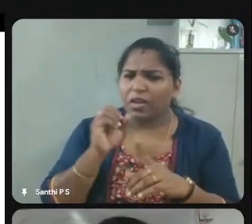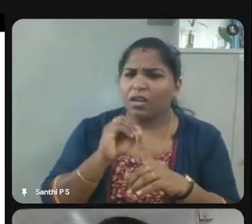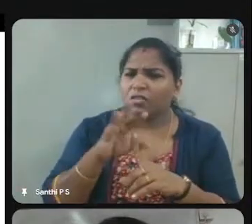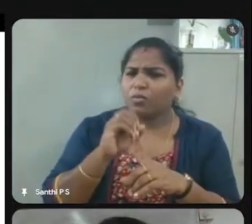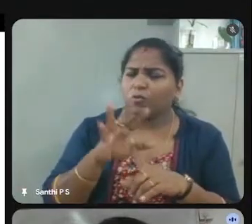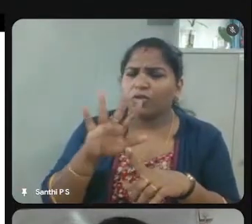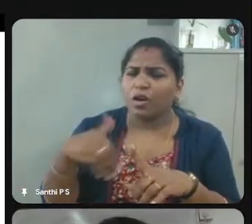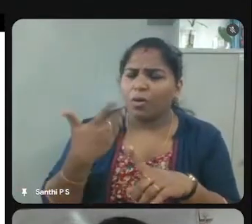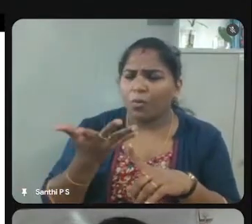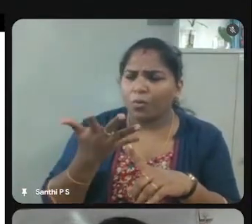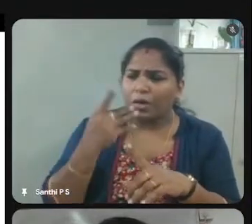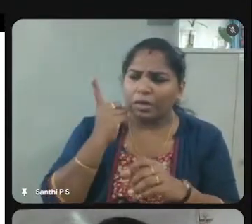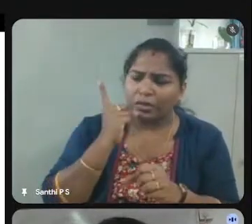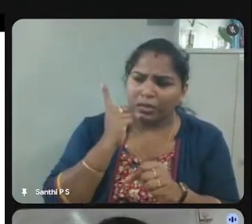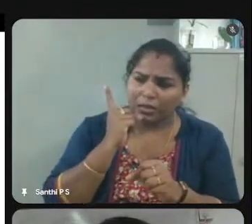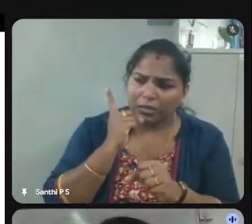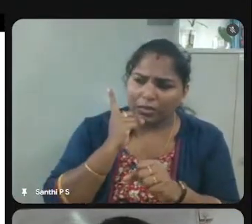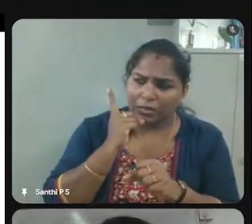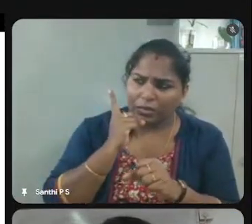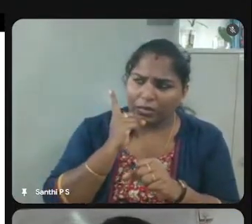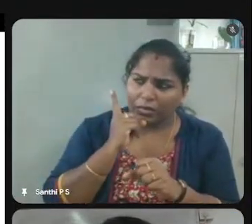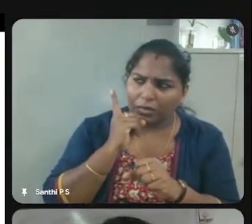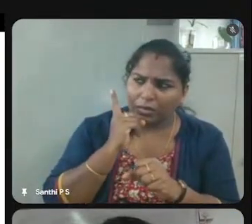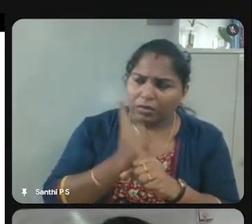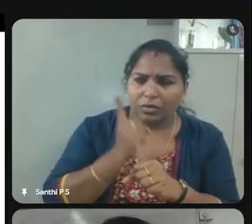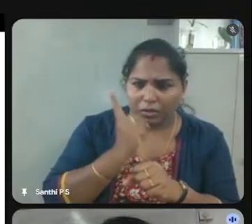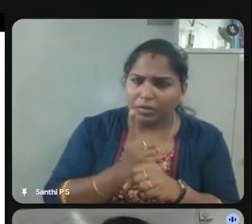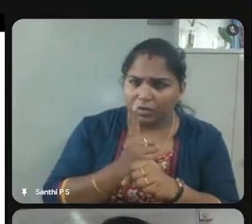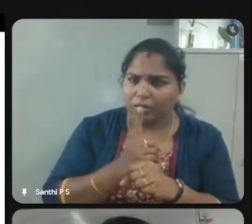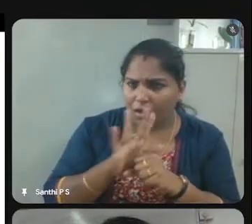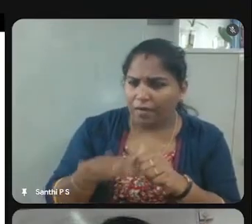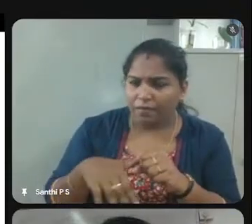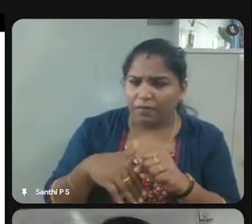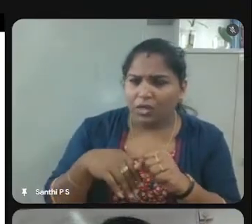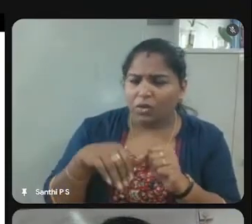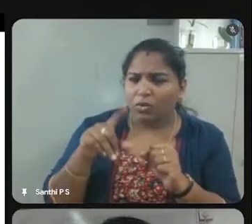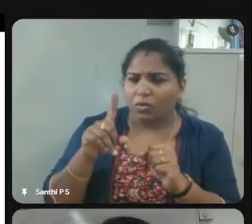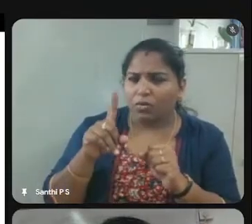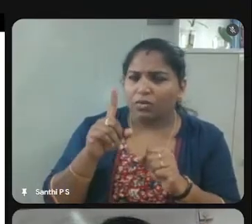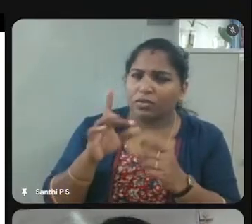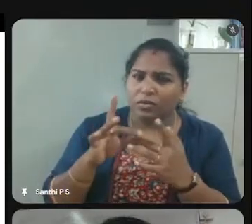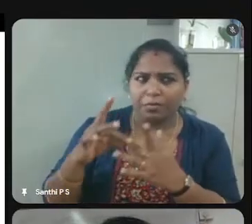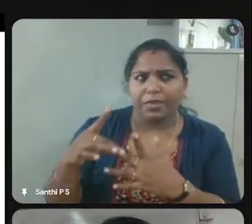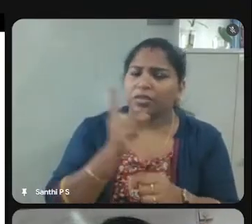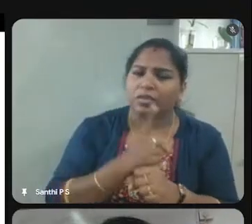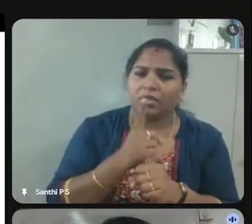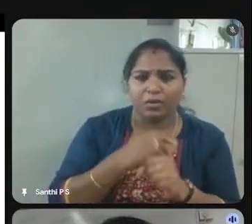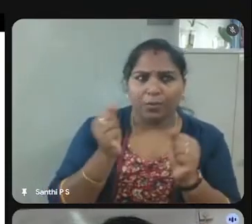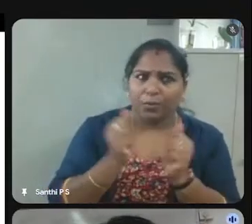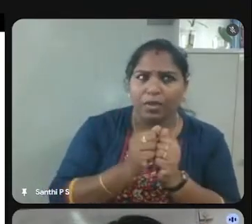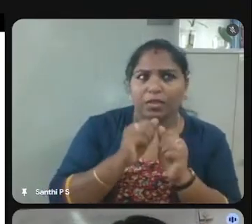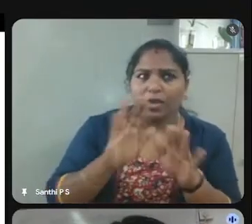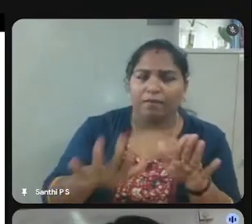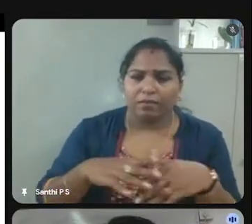സ്പെഷ്യൽ ടീച്ചറിന്റെ അസിസ്റ്റൻസ് ഉണ്ട്, മിക്ക ദിവസങ്ങളിലും ഉണ്ട്. ഒരു ദിവസം ഒഴികെ ബാക്കിയുള്ള എല്ലാ ദിവസവും സ്പെഷ്യൽ ടീച്ചർ അറ്റൻഡ് ചെയ്യുന്നുണ്ട്.